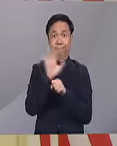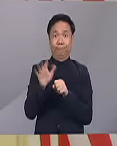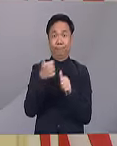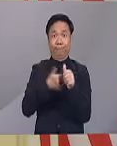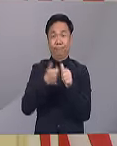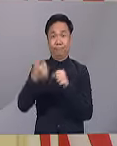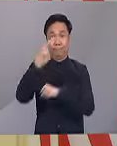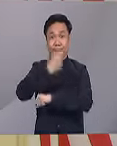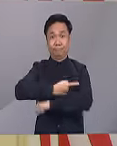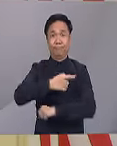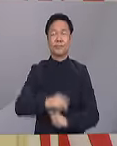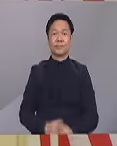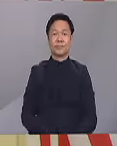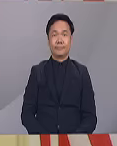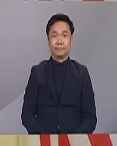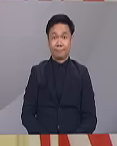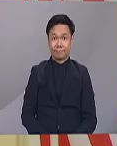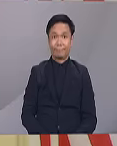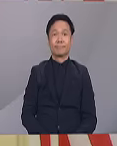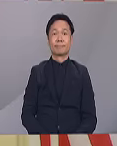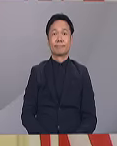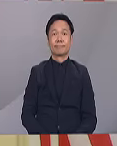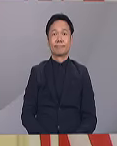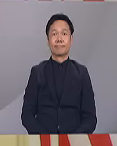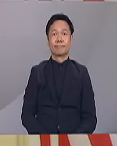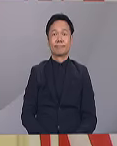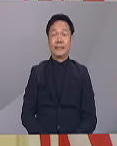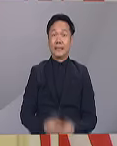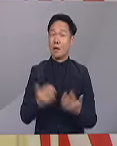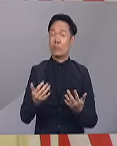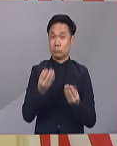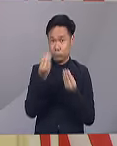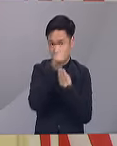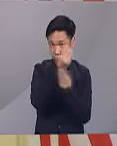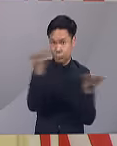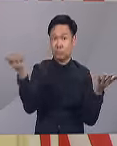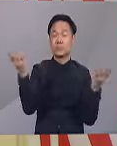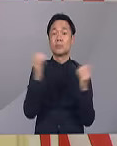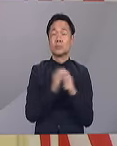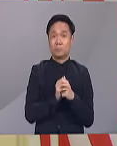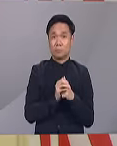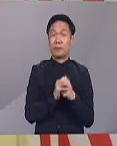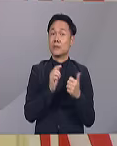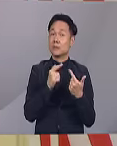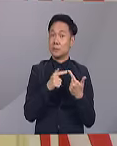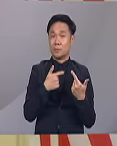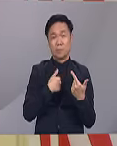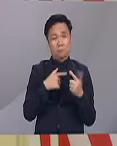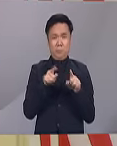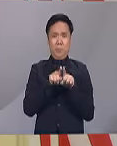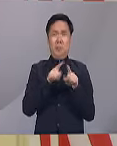saya. Di dalam saya menyampaikan maklumat terkini sebagai seorang